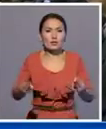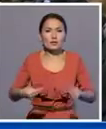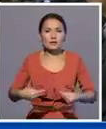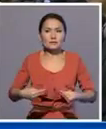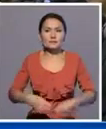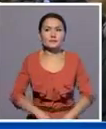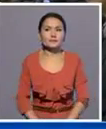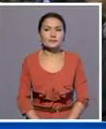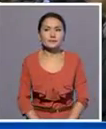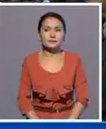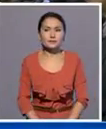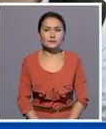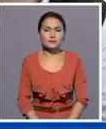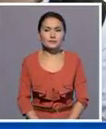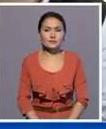қойылды.